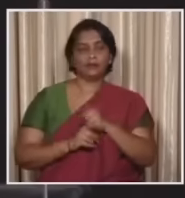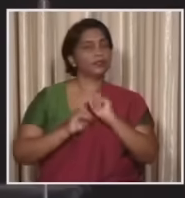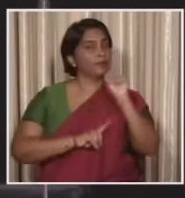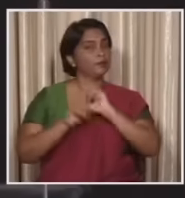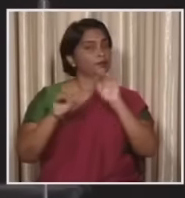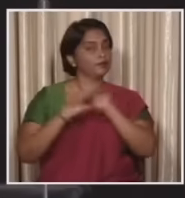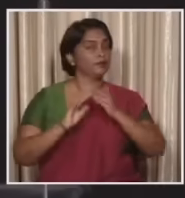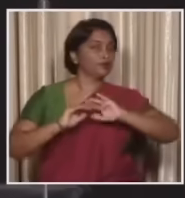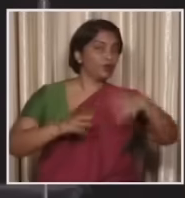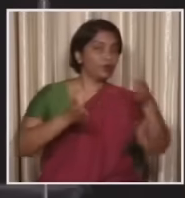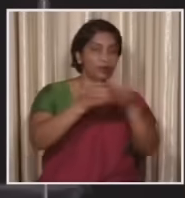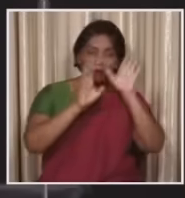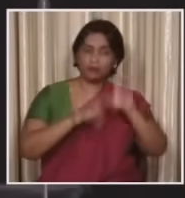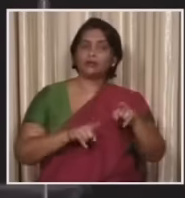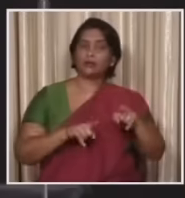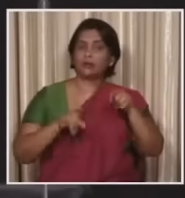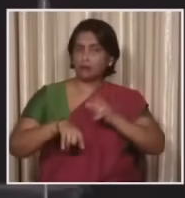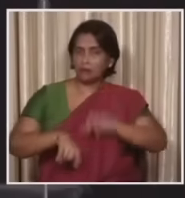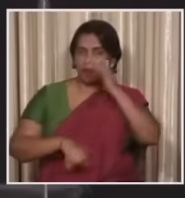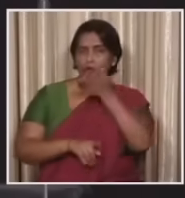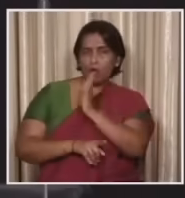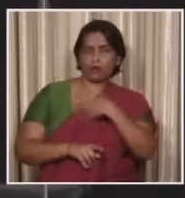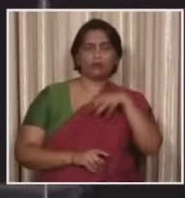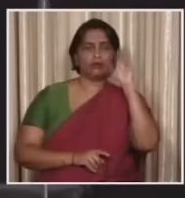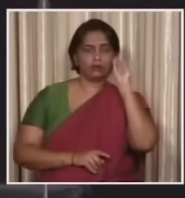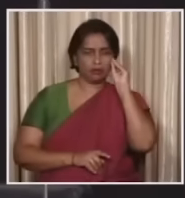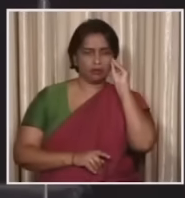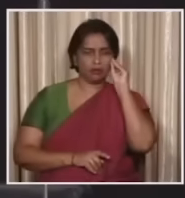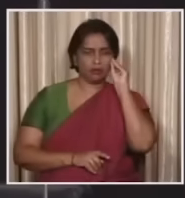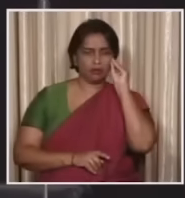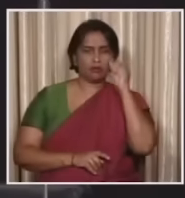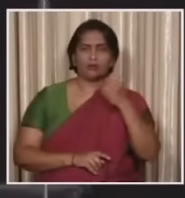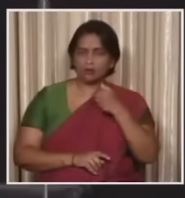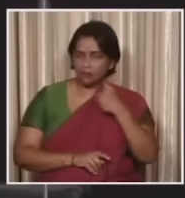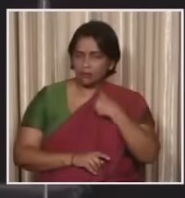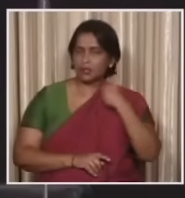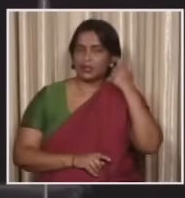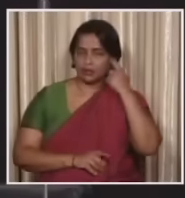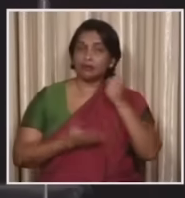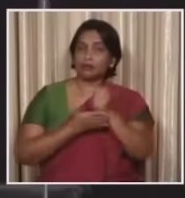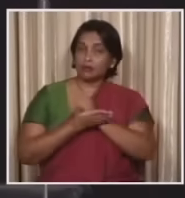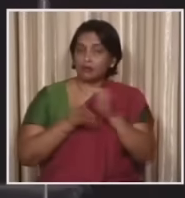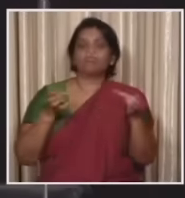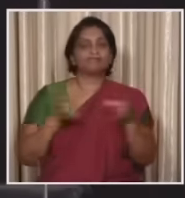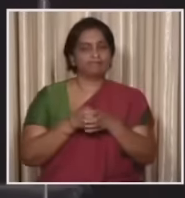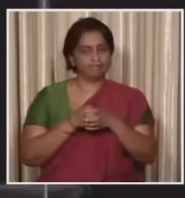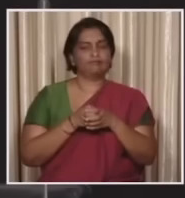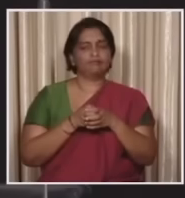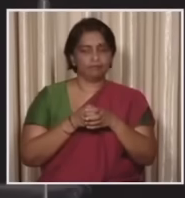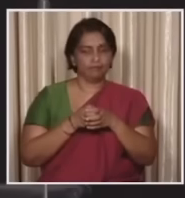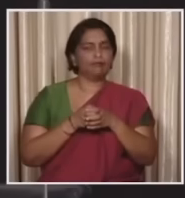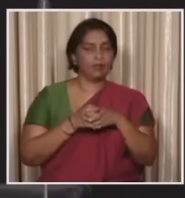පාර්ලිමේන්තුව පිටරට කණ්ඩායම ඉන්නවා නම් මේ අවධානම තේරුම් අරගෙන දැන්වත් මම හිතන්නේ අපි සියලු දෙනා එකට එකතු වෙන්න